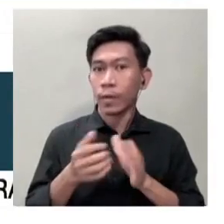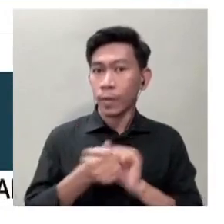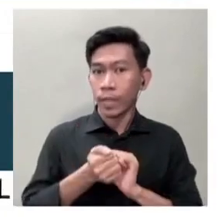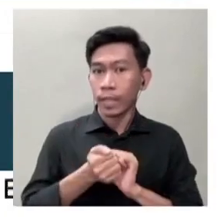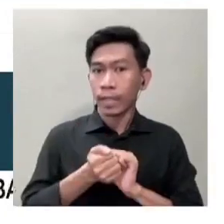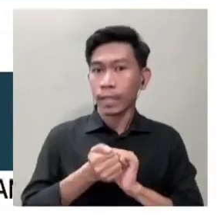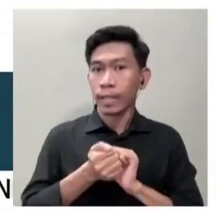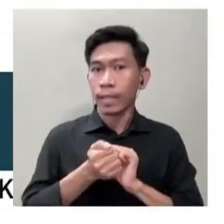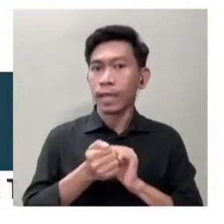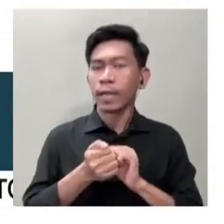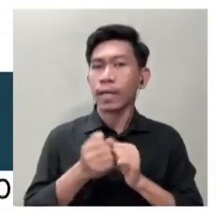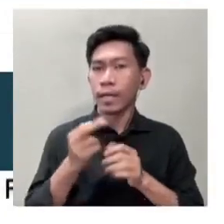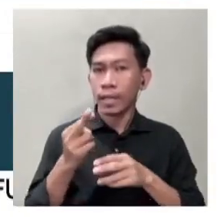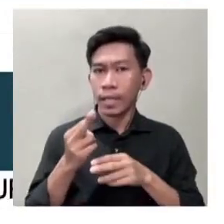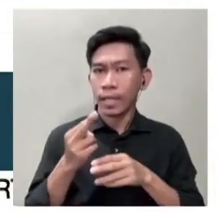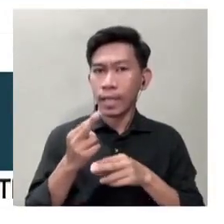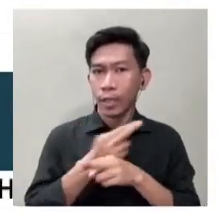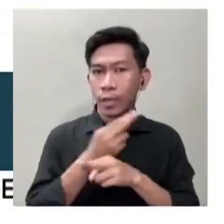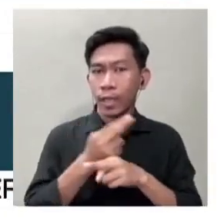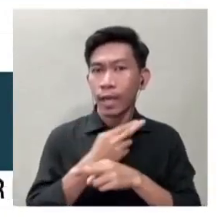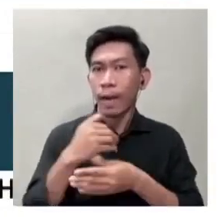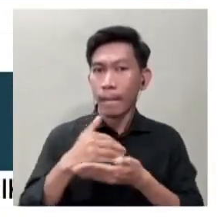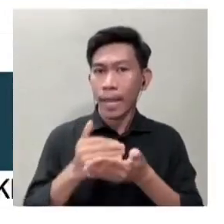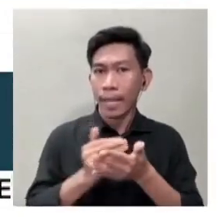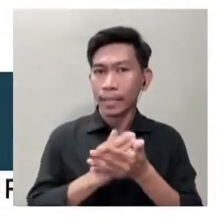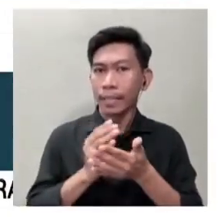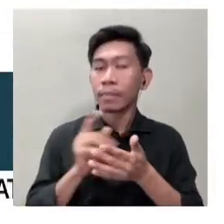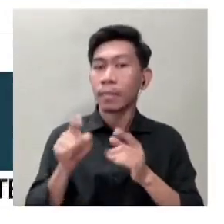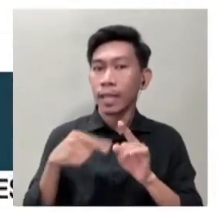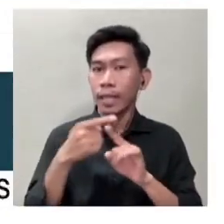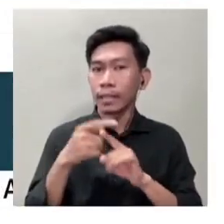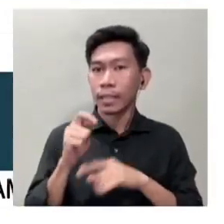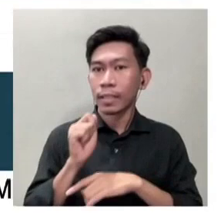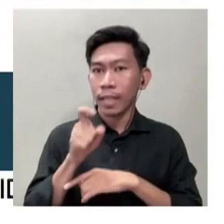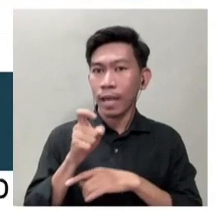with the regular budget and yung tariff na makokolekta.